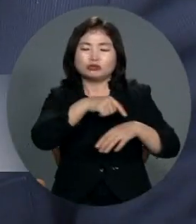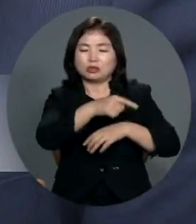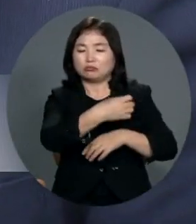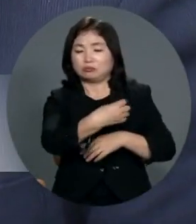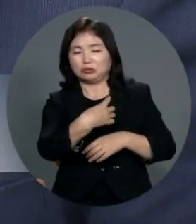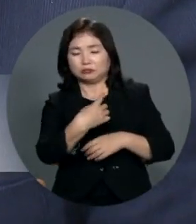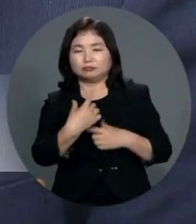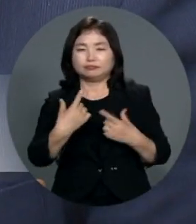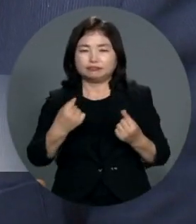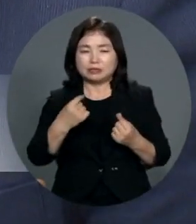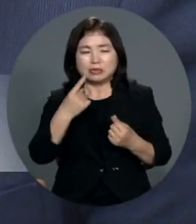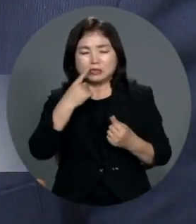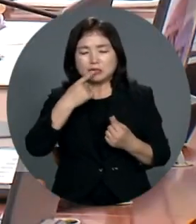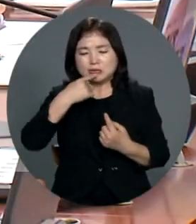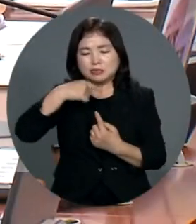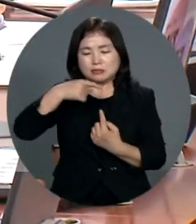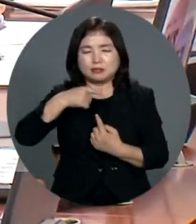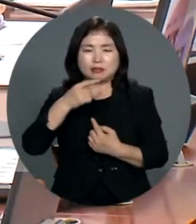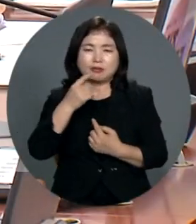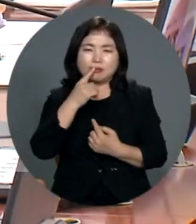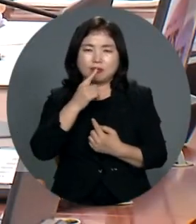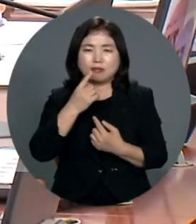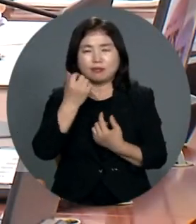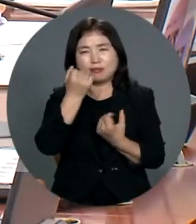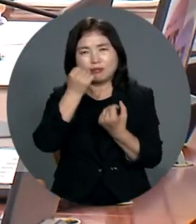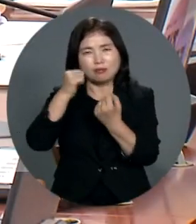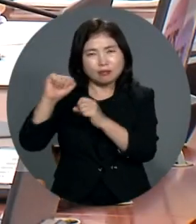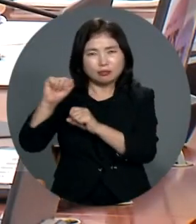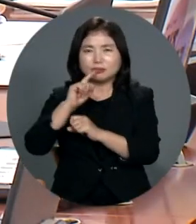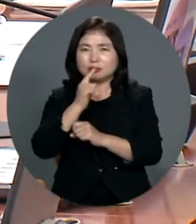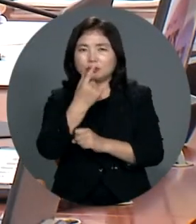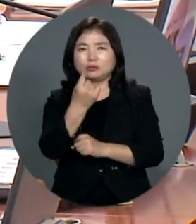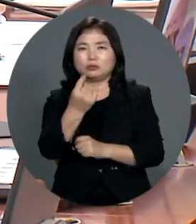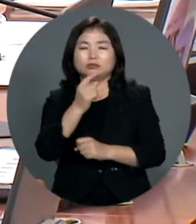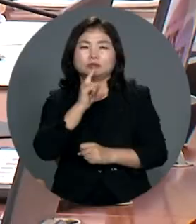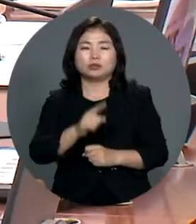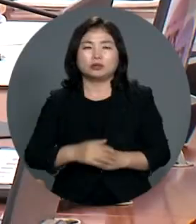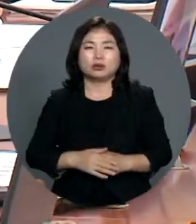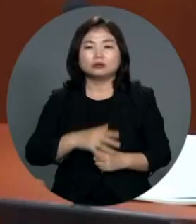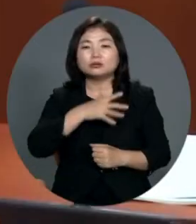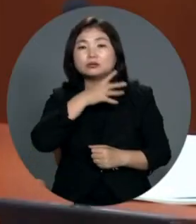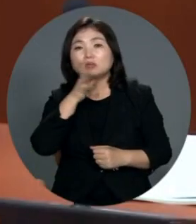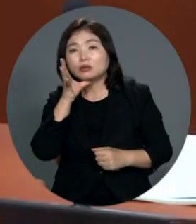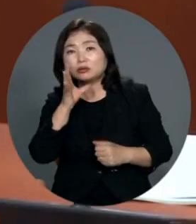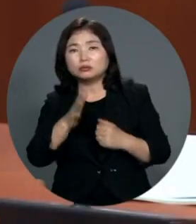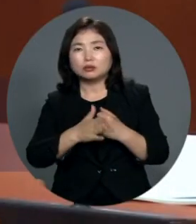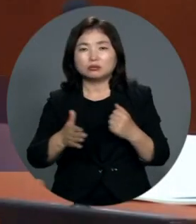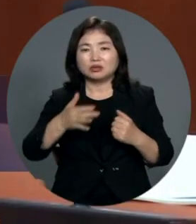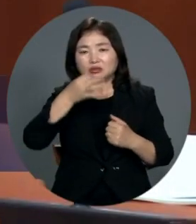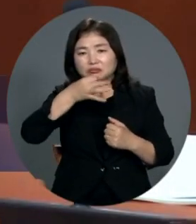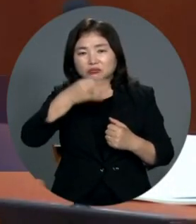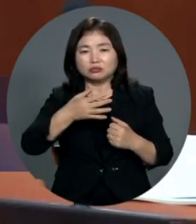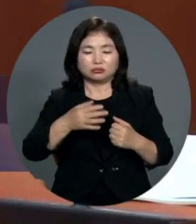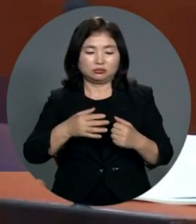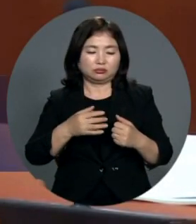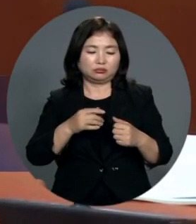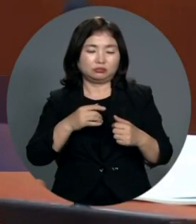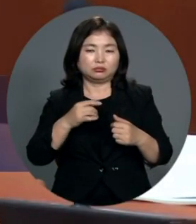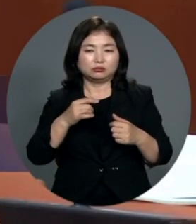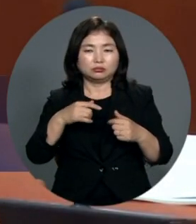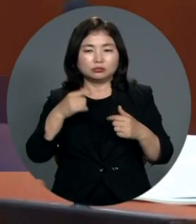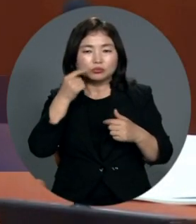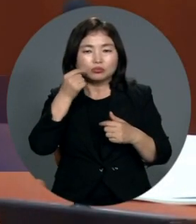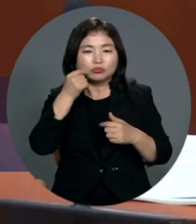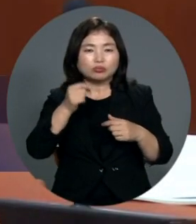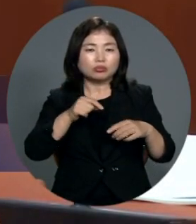등 고의적으로 증인 출석을 피하고 있다고 지적했습니다. 고령이라서 힘드시다면서 예정된 출장 중에